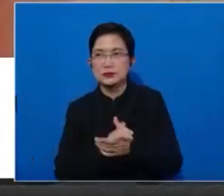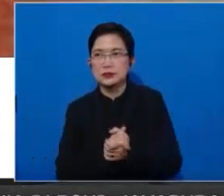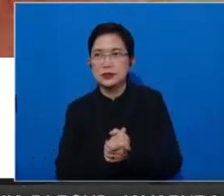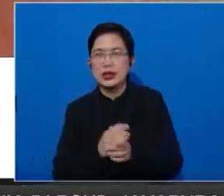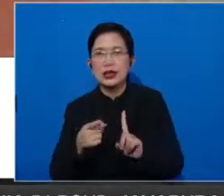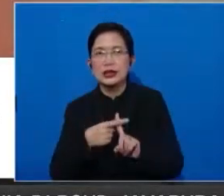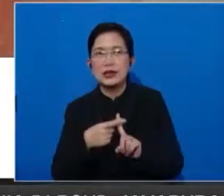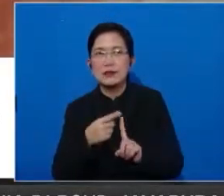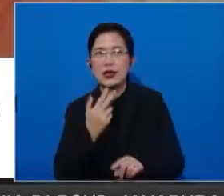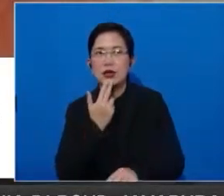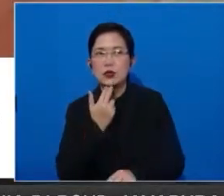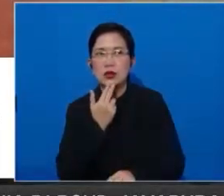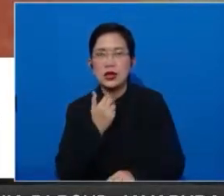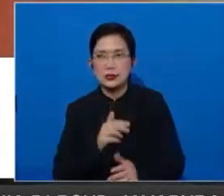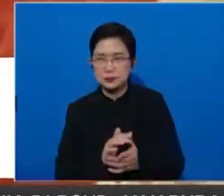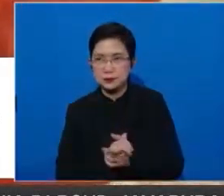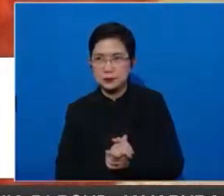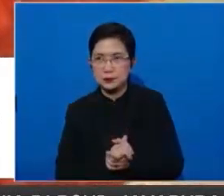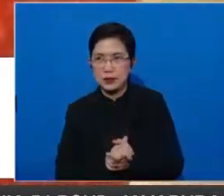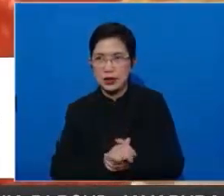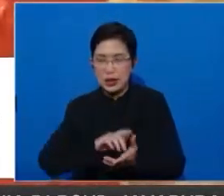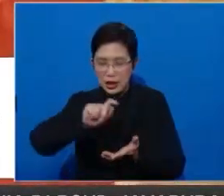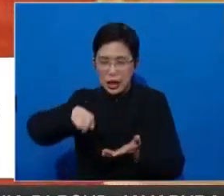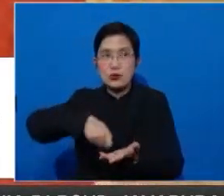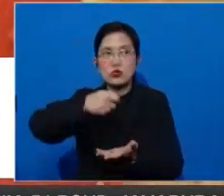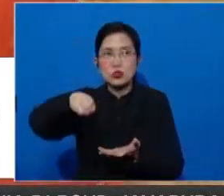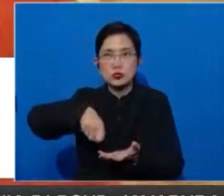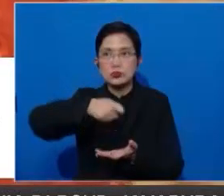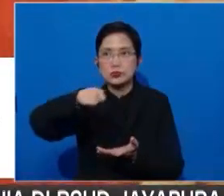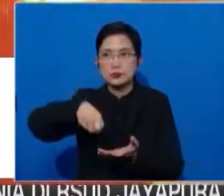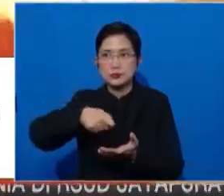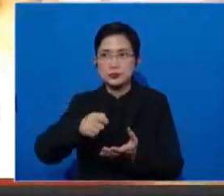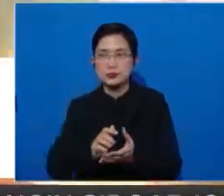gula dan kayu manis, kemudian aduk hingga pepaya mengental dan menjadi selai.